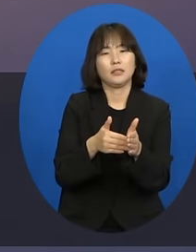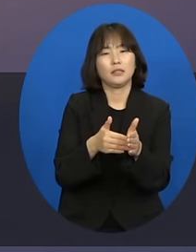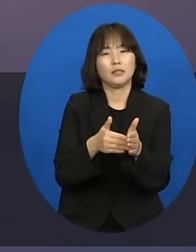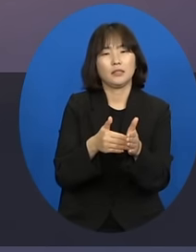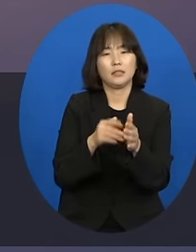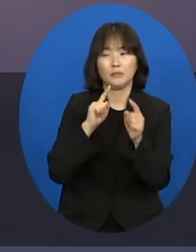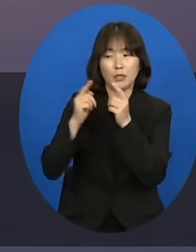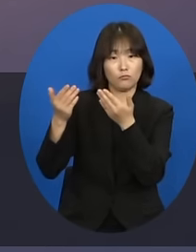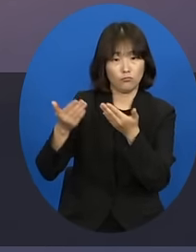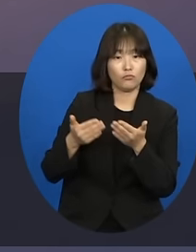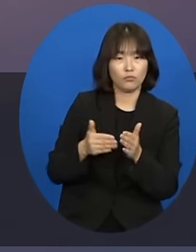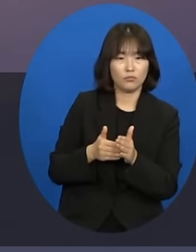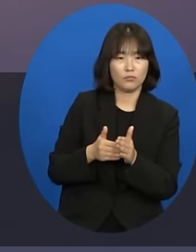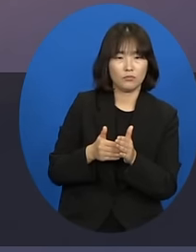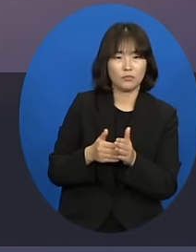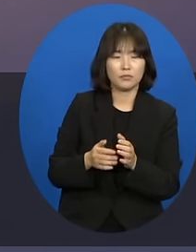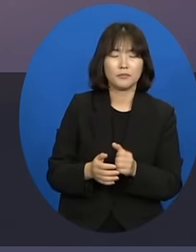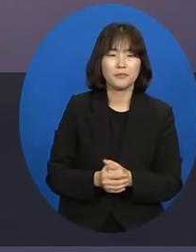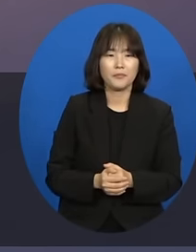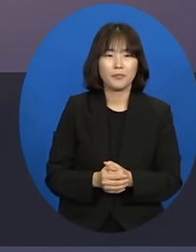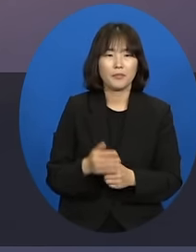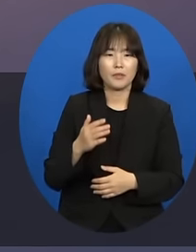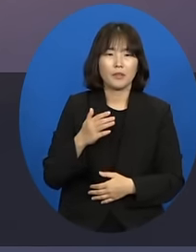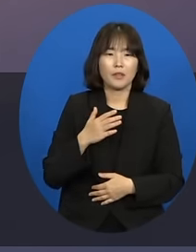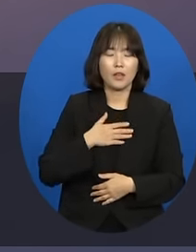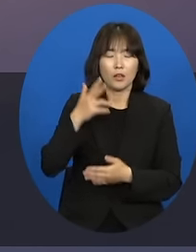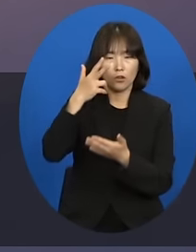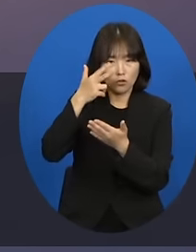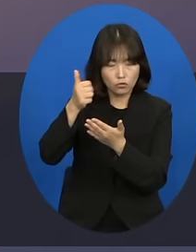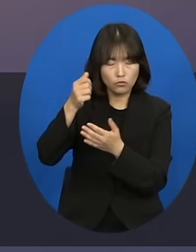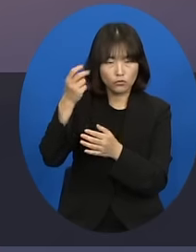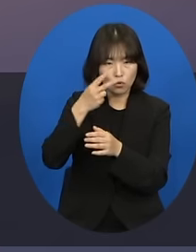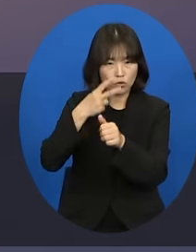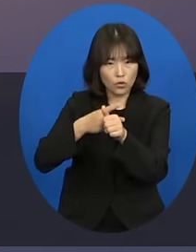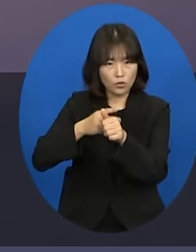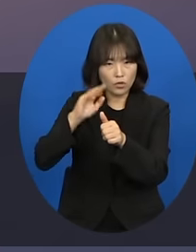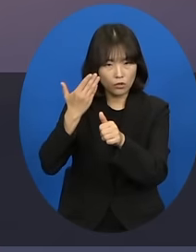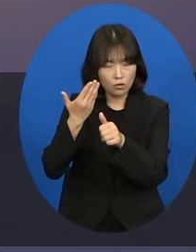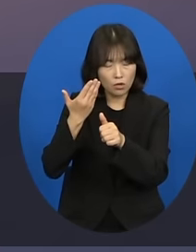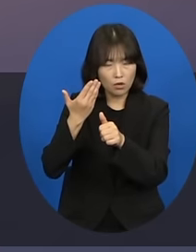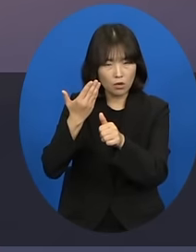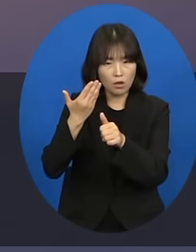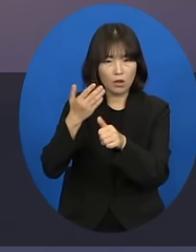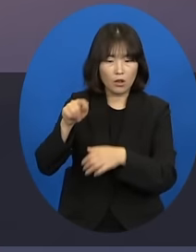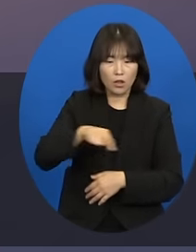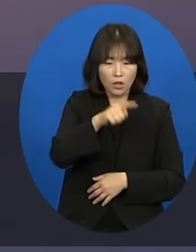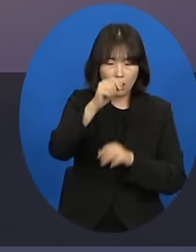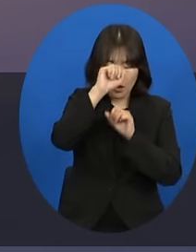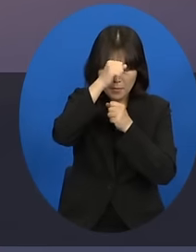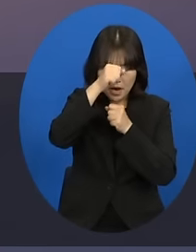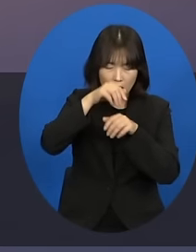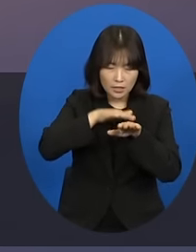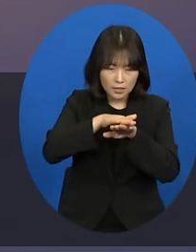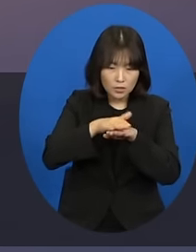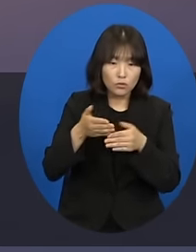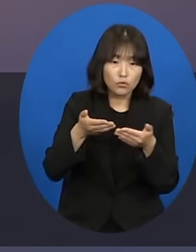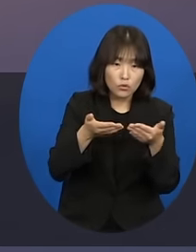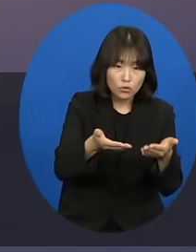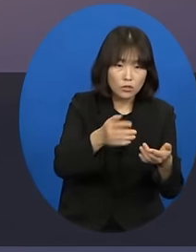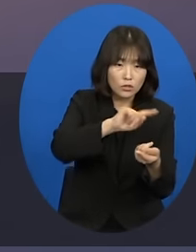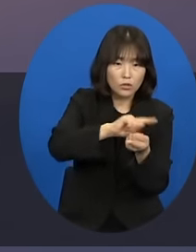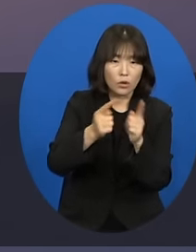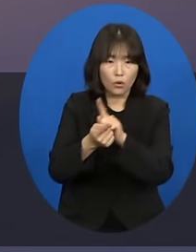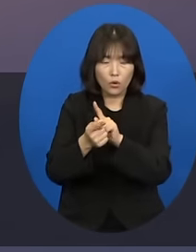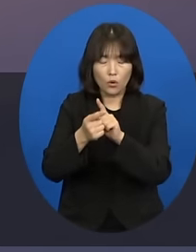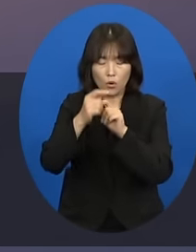내가 주와 선생이 되어서 너의 발을 씻겨주었으니 너희도 서로 다른 이의 발을 씻겨주라.